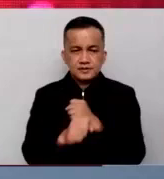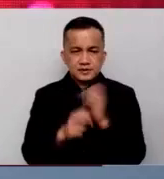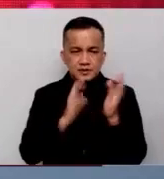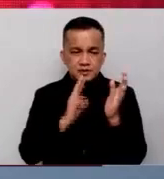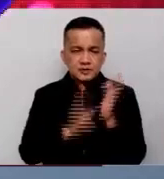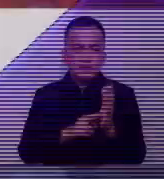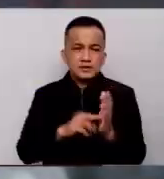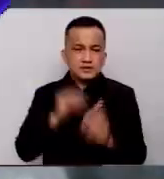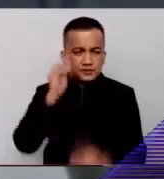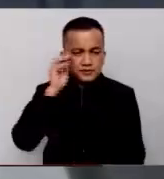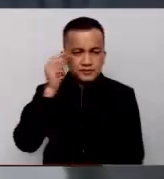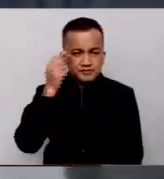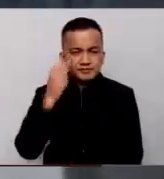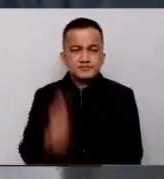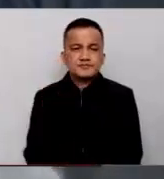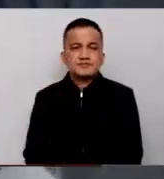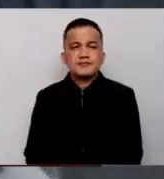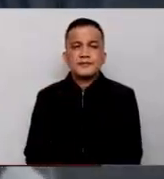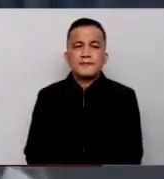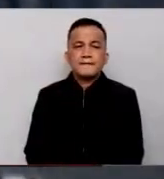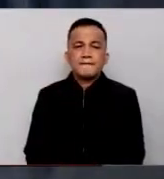Gualvez.